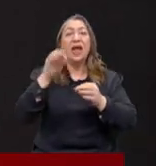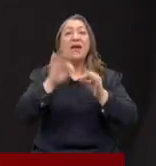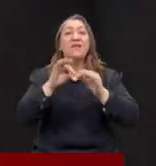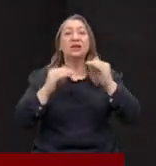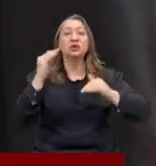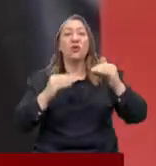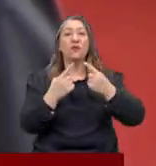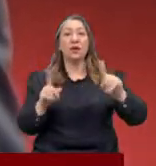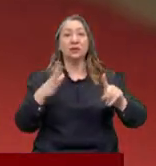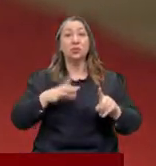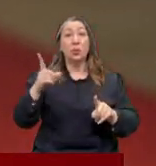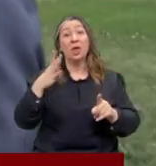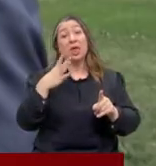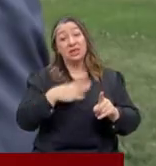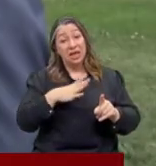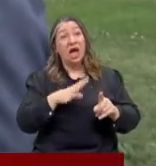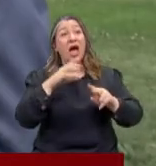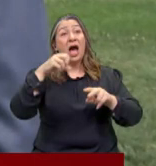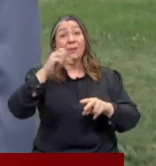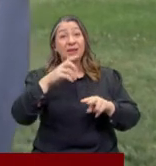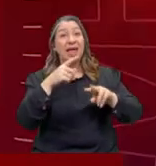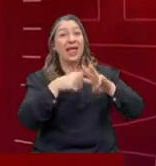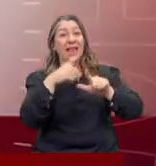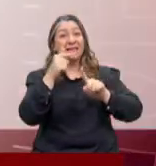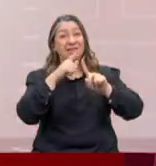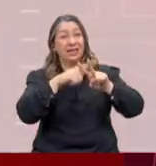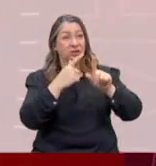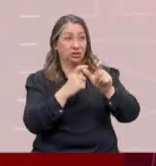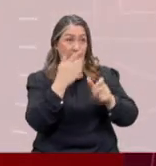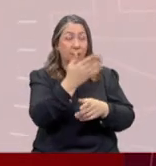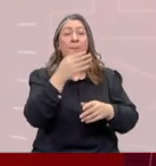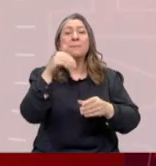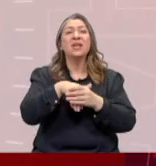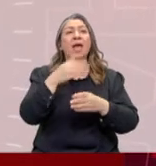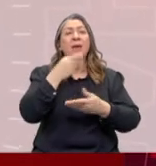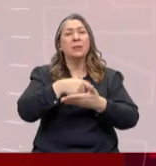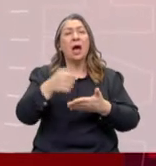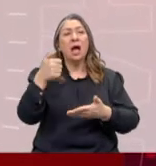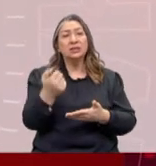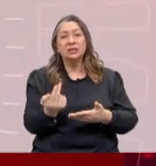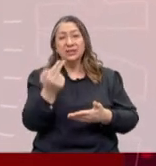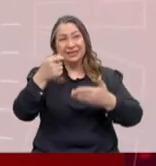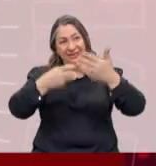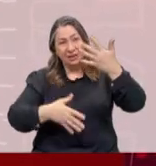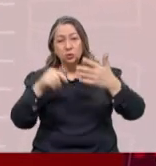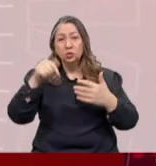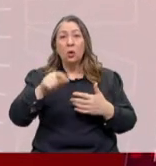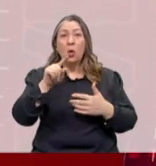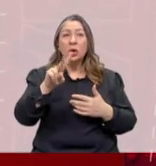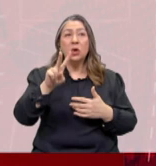farkı istiyor. O isteklerini AK Parti ile Elitaş duyurdu. Milletvekili emekli maaşları 6. 7. sıradayken şu